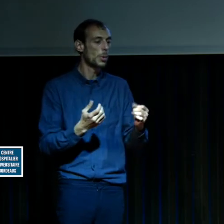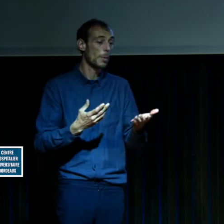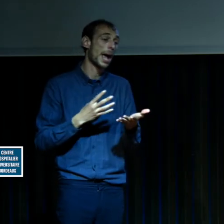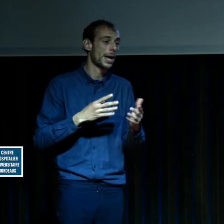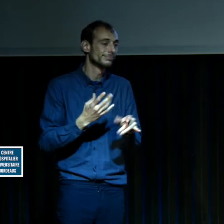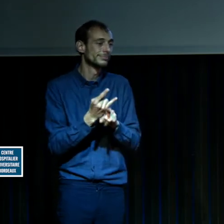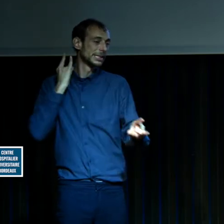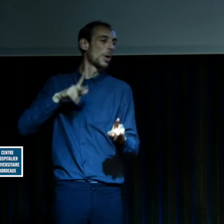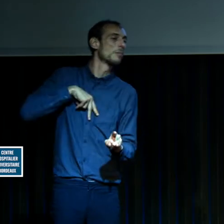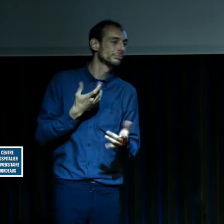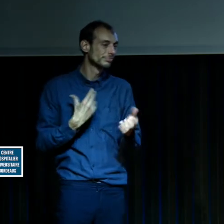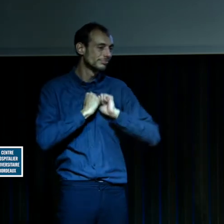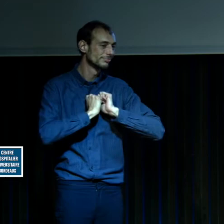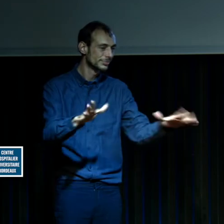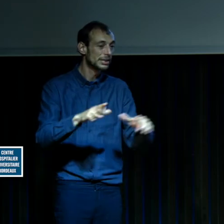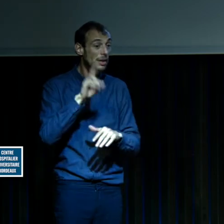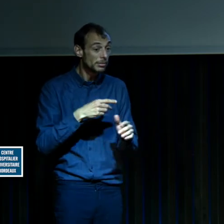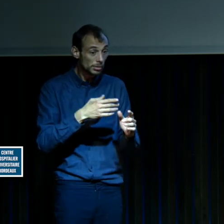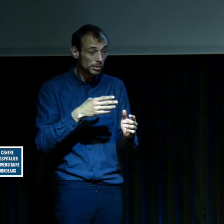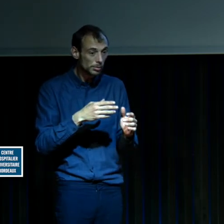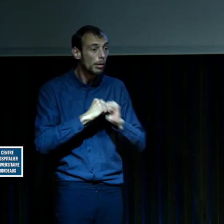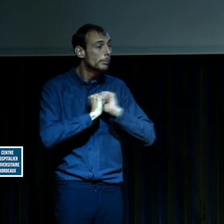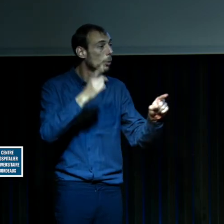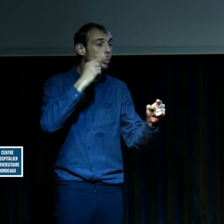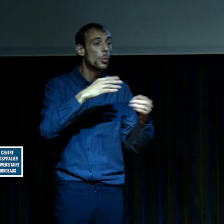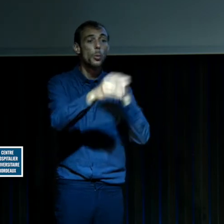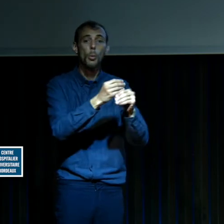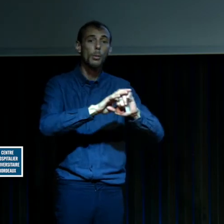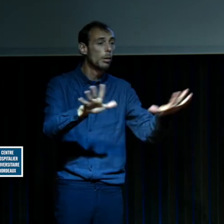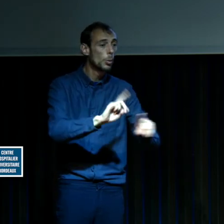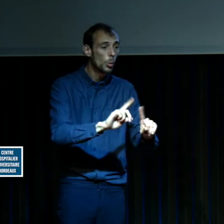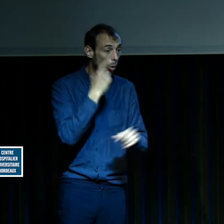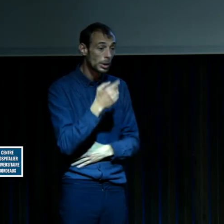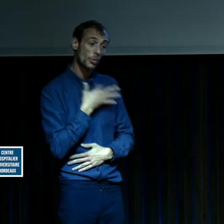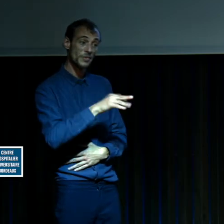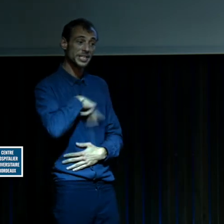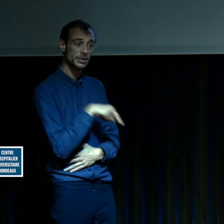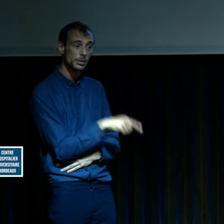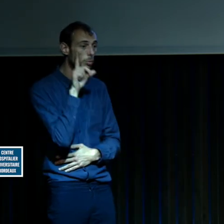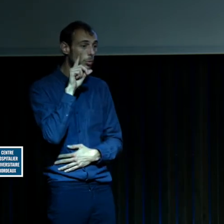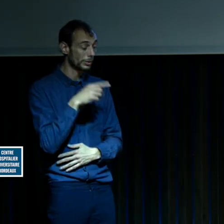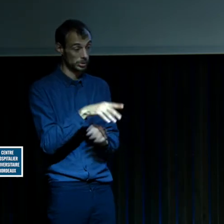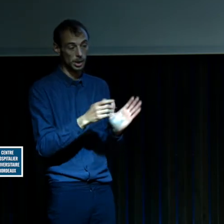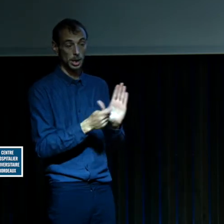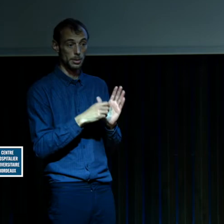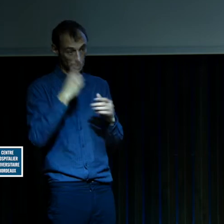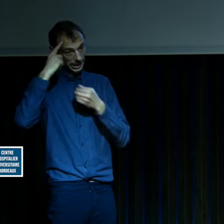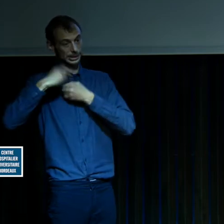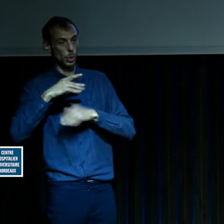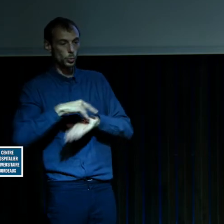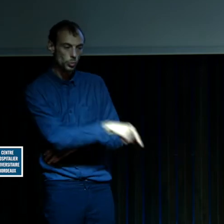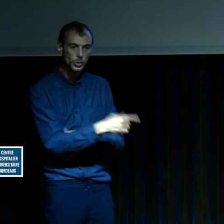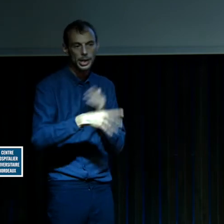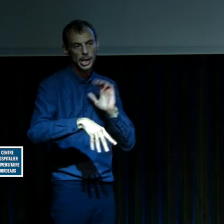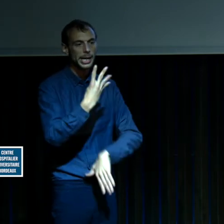que il avait 14 mois quand j'ai fait mon AVC. J'étais tout seul avec lui à la maison quand ça m'est arrivé. Et je voulais lui